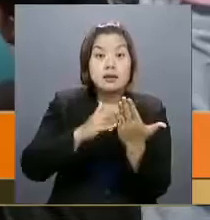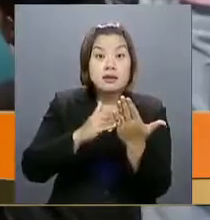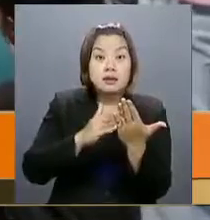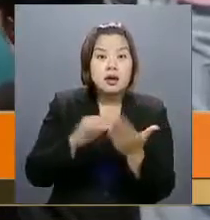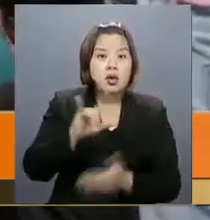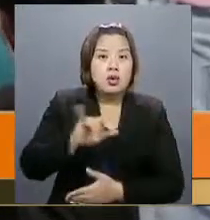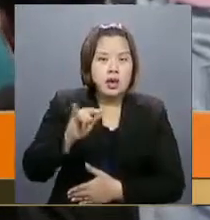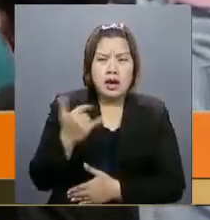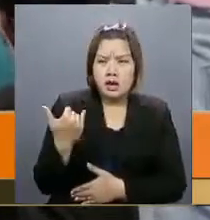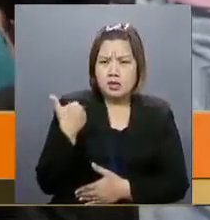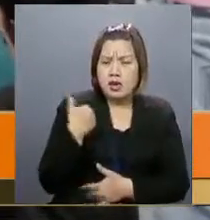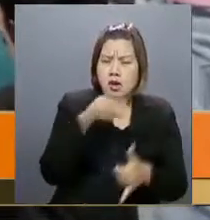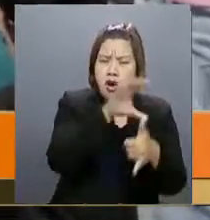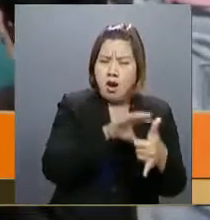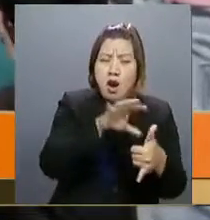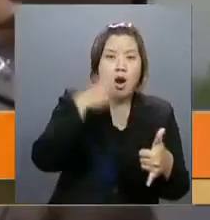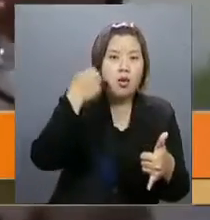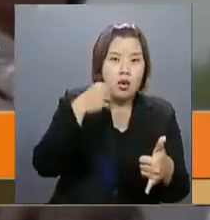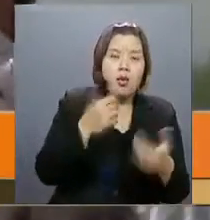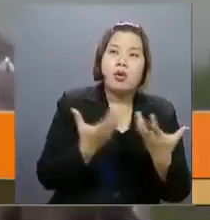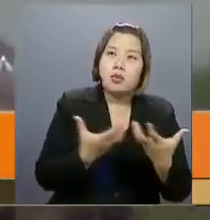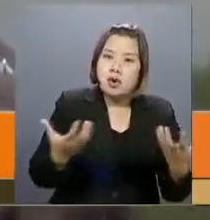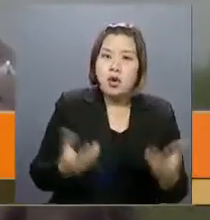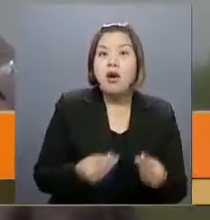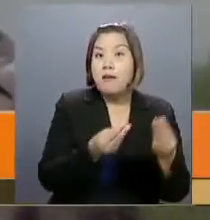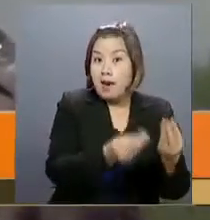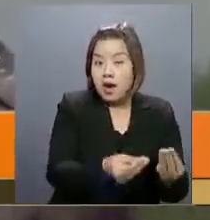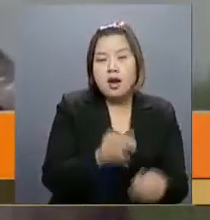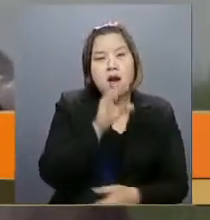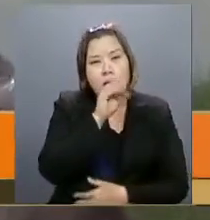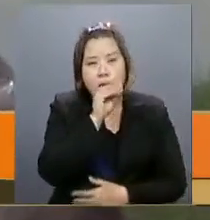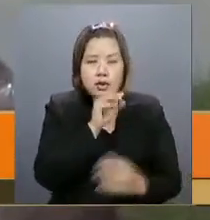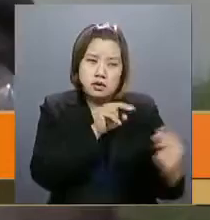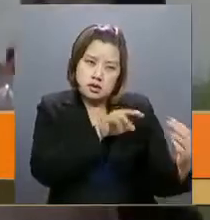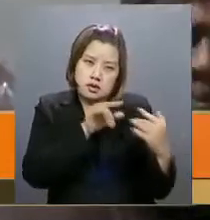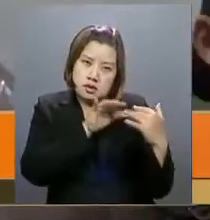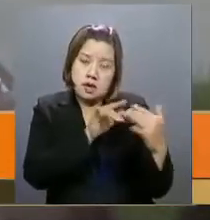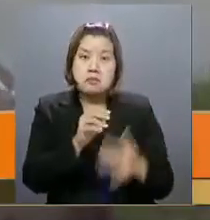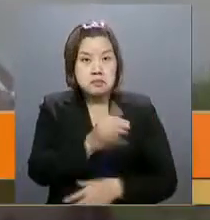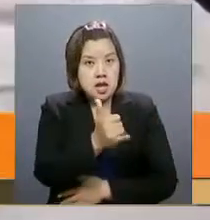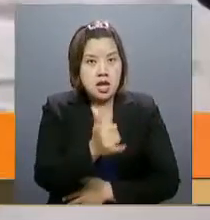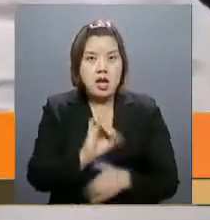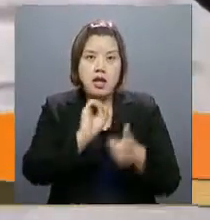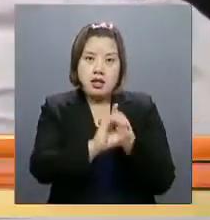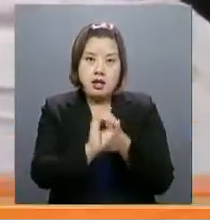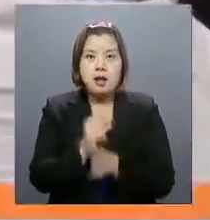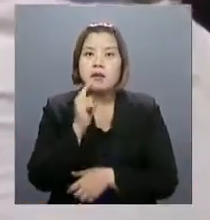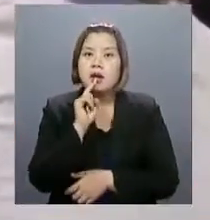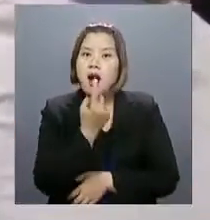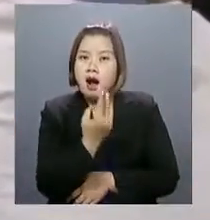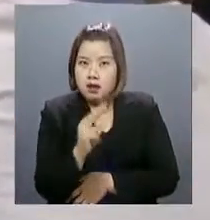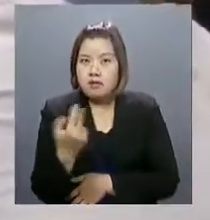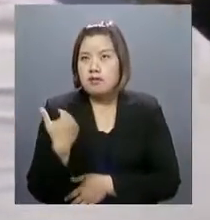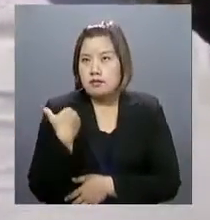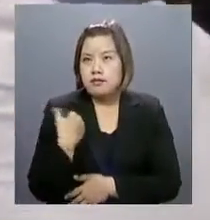นื่องค่ะทั้งเป็นการนำสิ่งของมาให้รวมทั้งพูดคุยซึ่งอาจมีการสอนให้มีการเปลี่ยนแปลงคำให้การในชั้นศาลด้